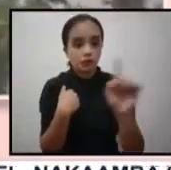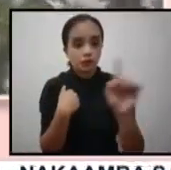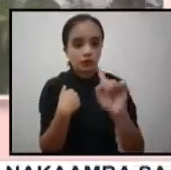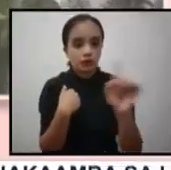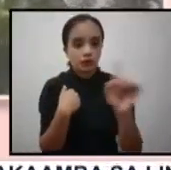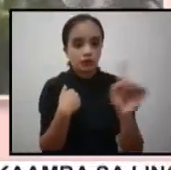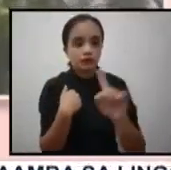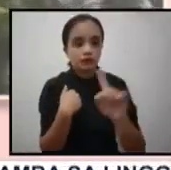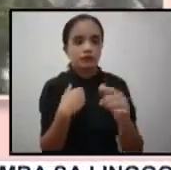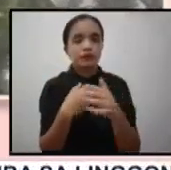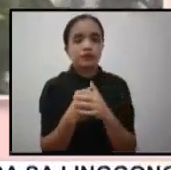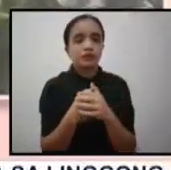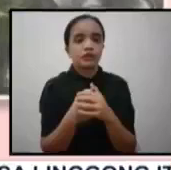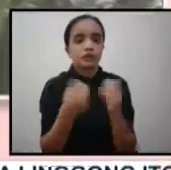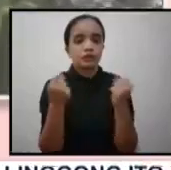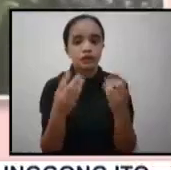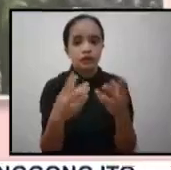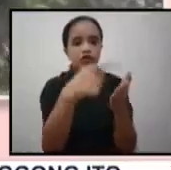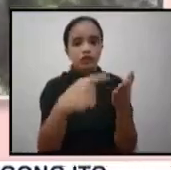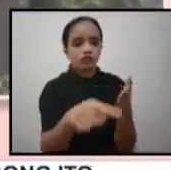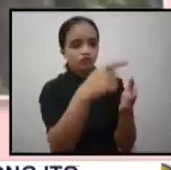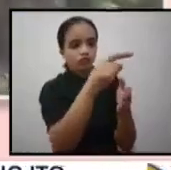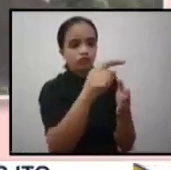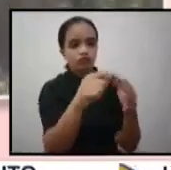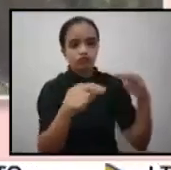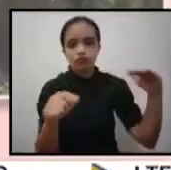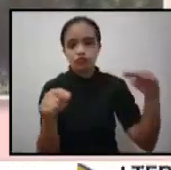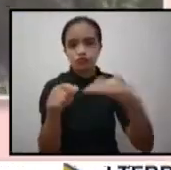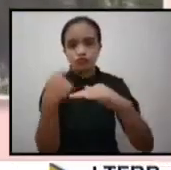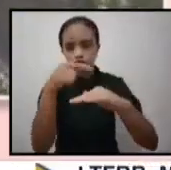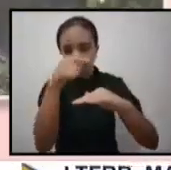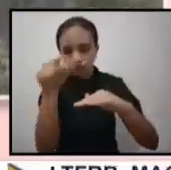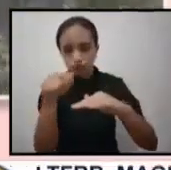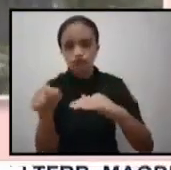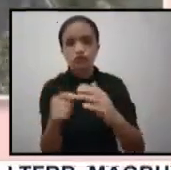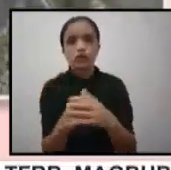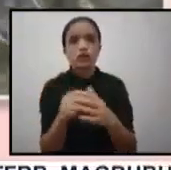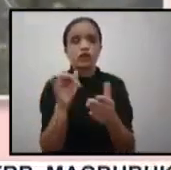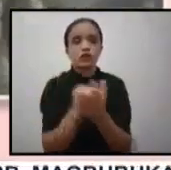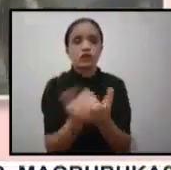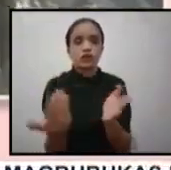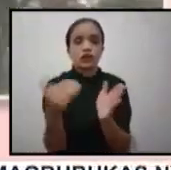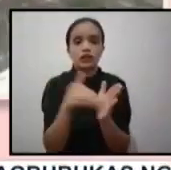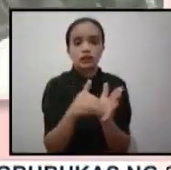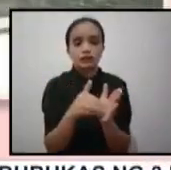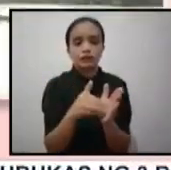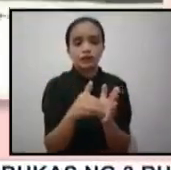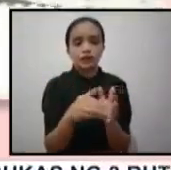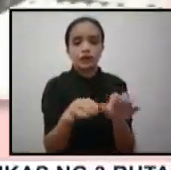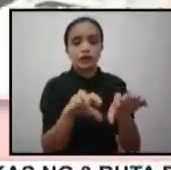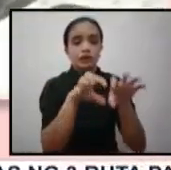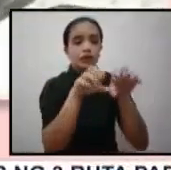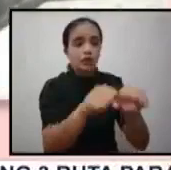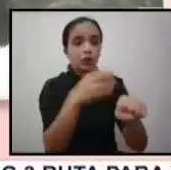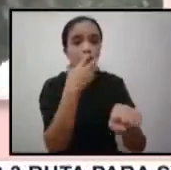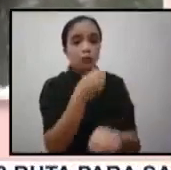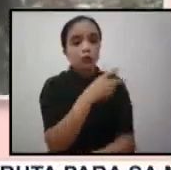that will be able to once again apprehend the perpetrators of the incident, especially itong